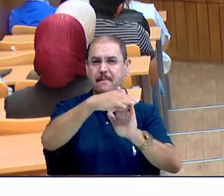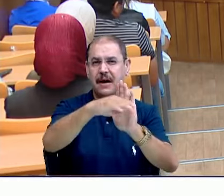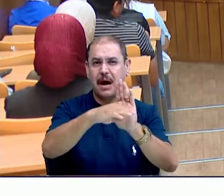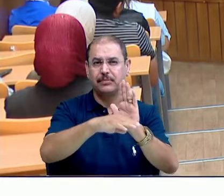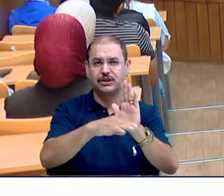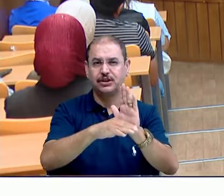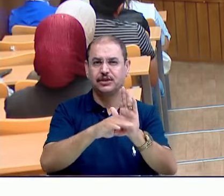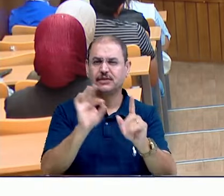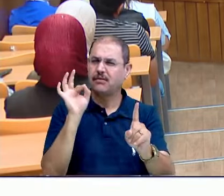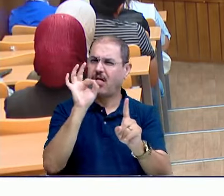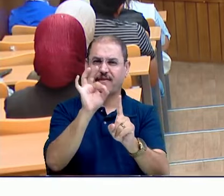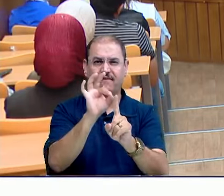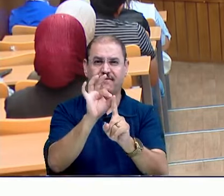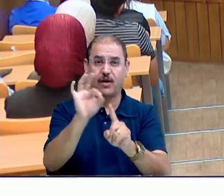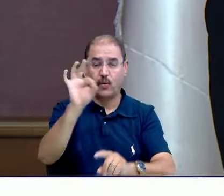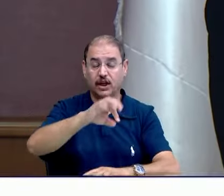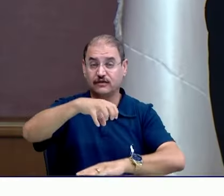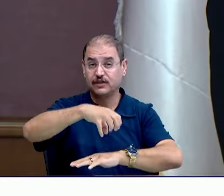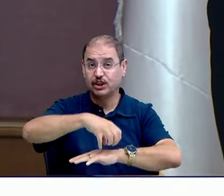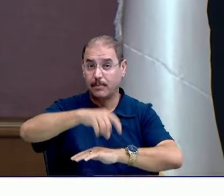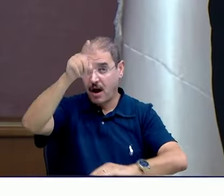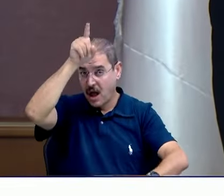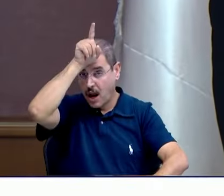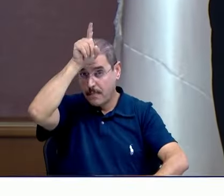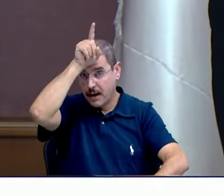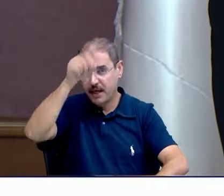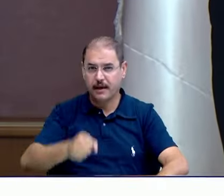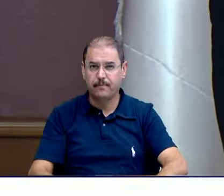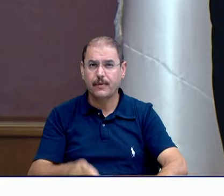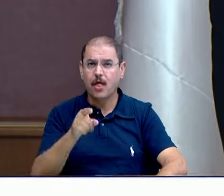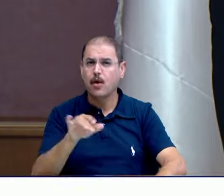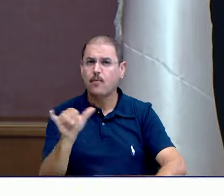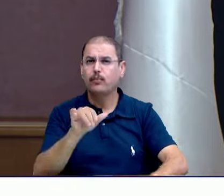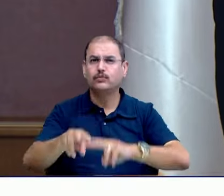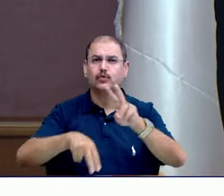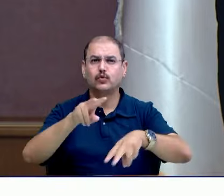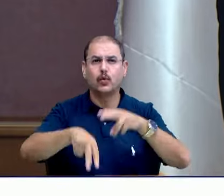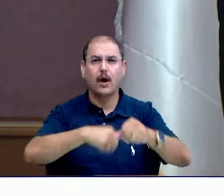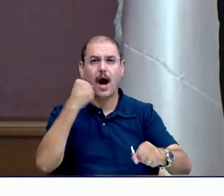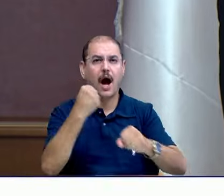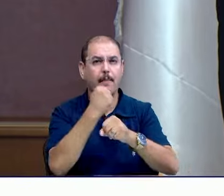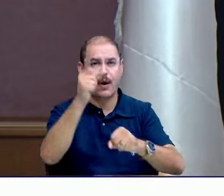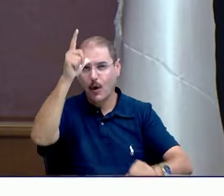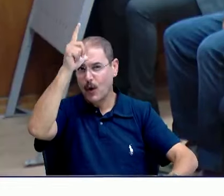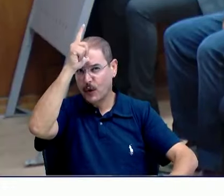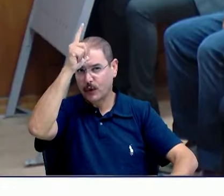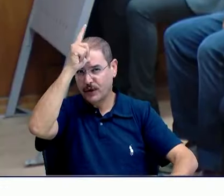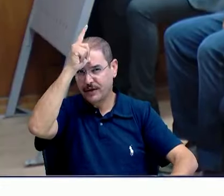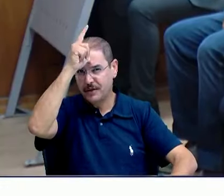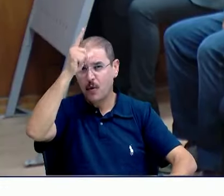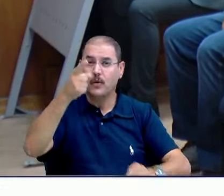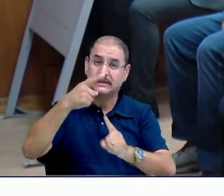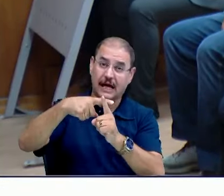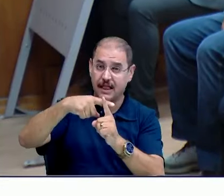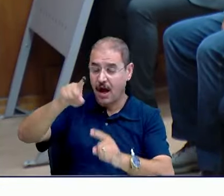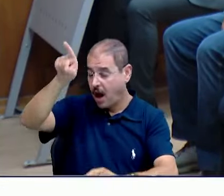استهدافها مؤخرا في الجامعه الالمانيه الاردنيه وذلك لاحتياجات سوق العمل الاردني والالماني بهدف تخريج قاده